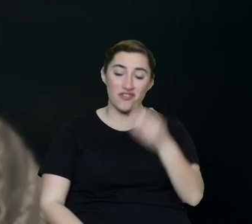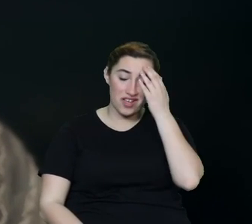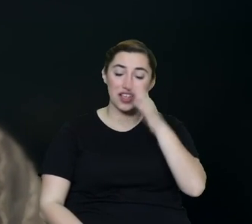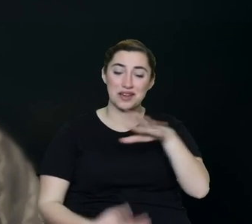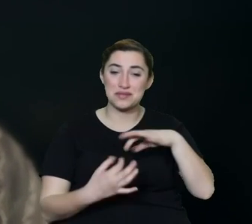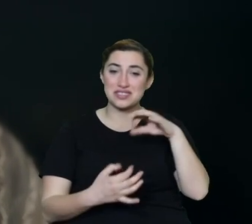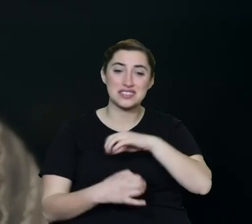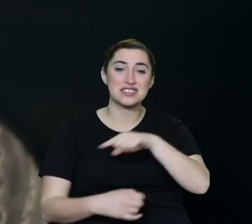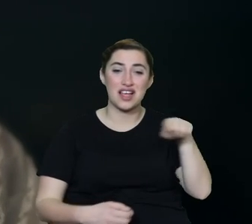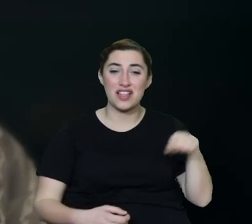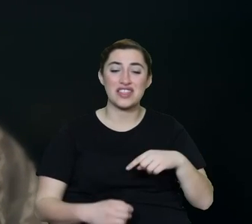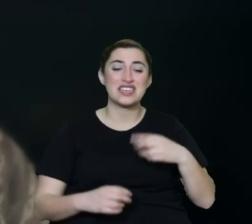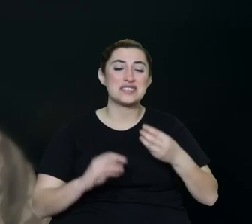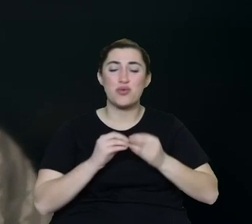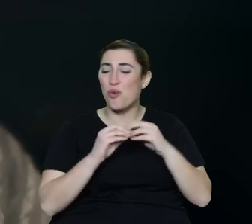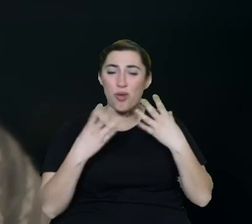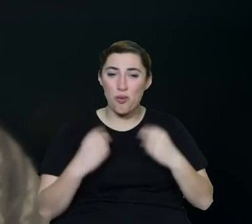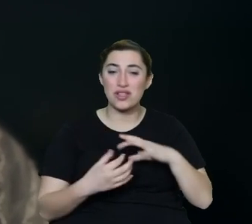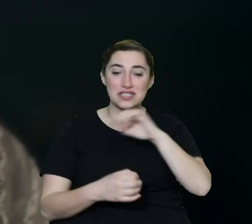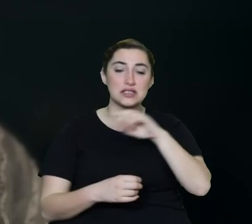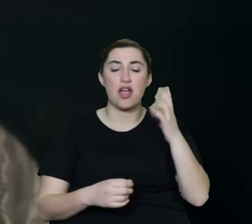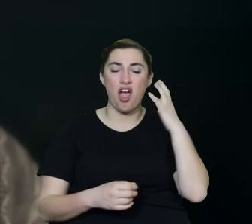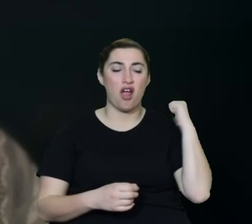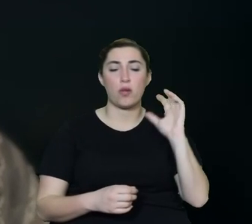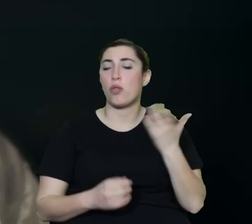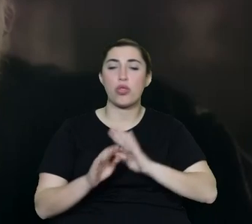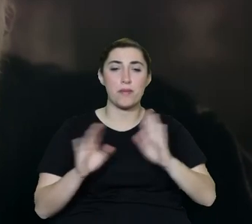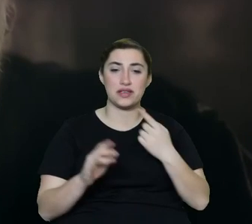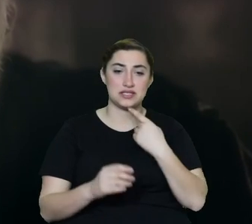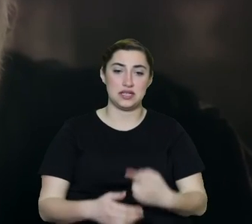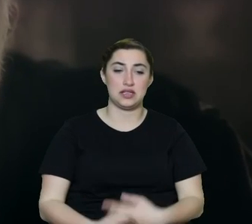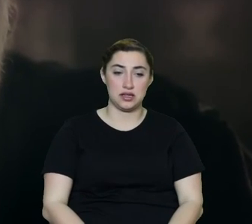Fakire fukaraya, darda olana yüzünü dönmez dediler.